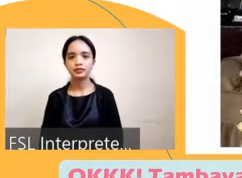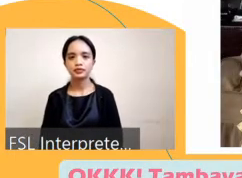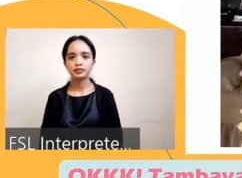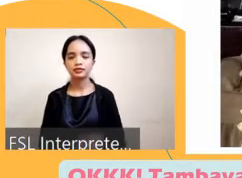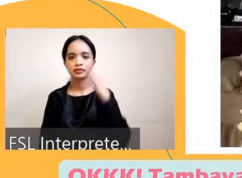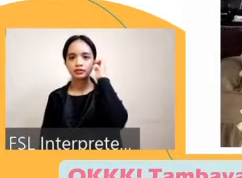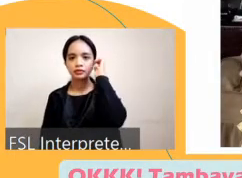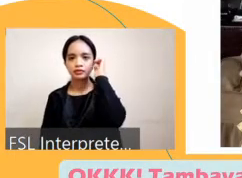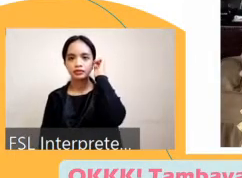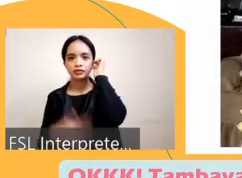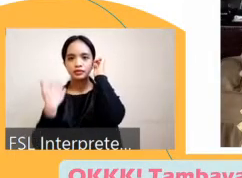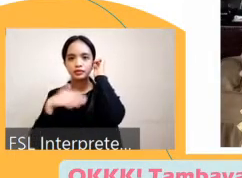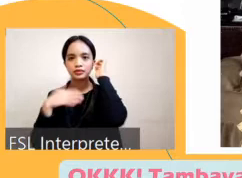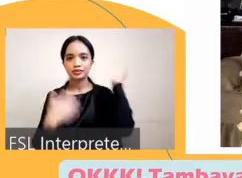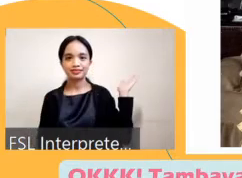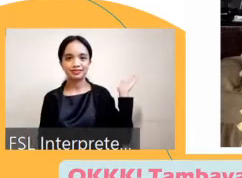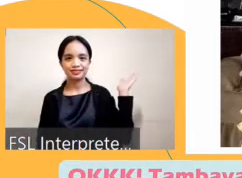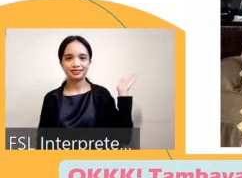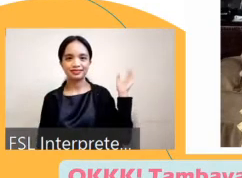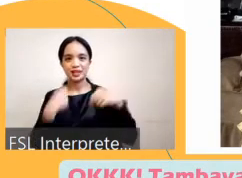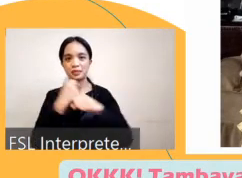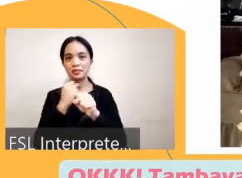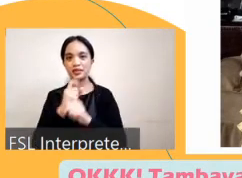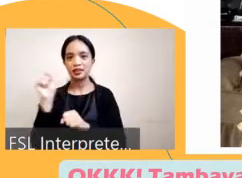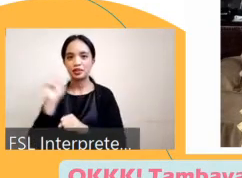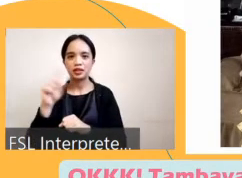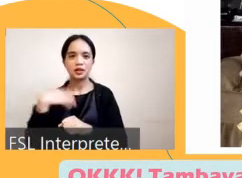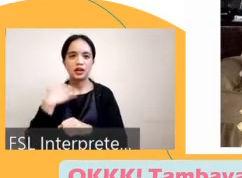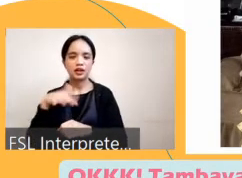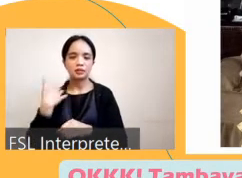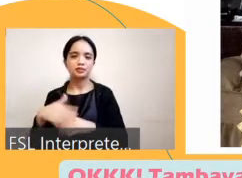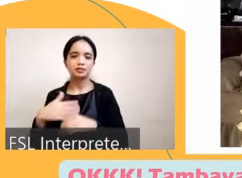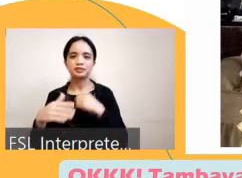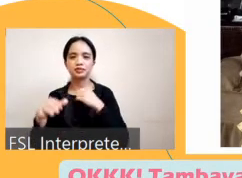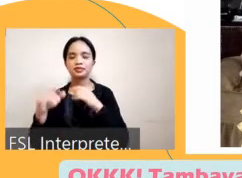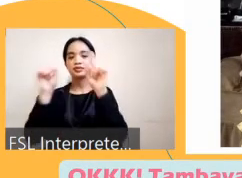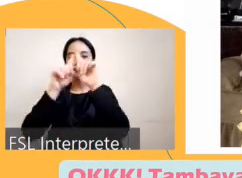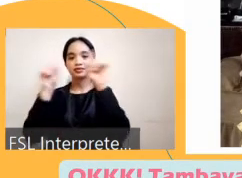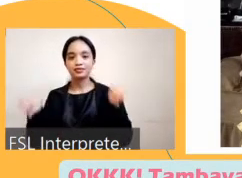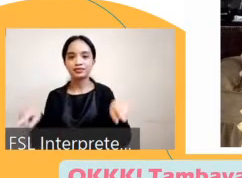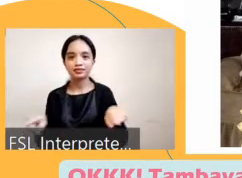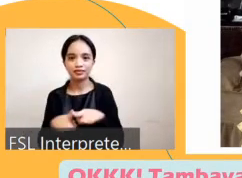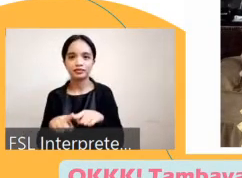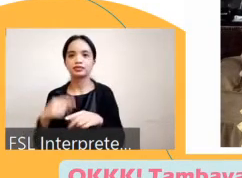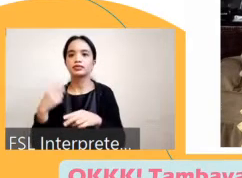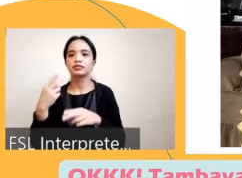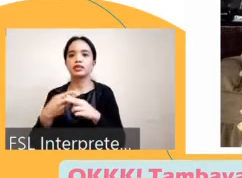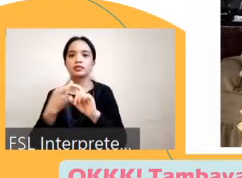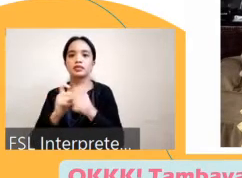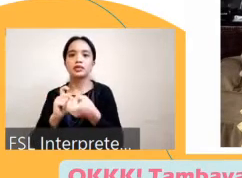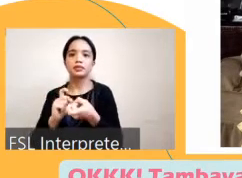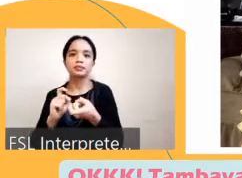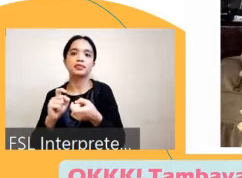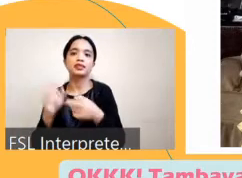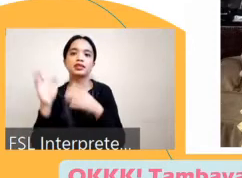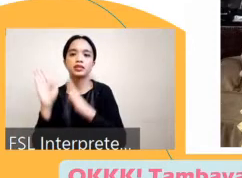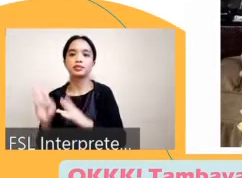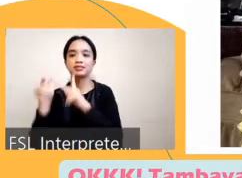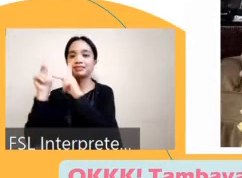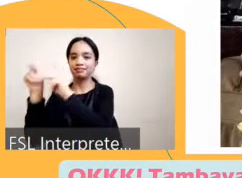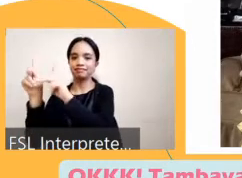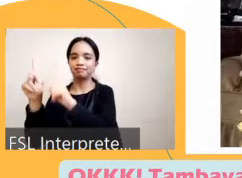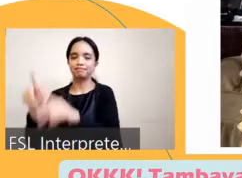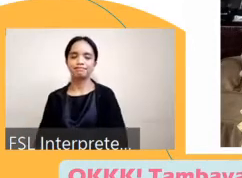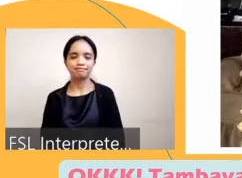Wow! Gumawa talaga siya sa illustration board. Mula kay Josh Gabriel Nalitan, Alae National High School, Division of